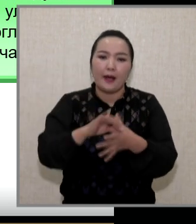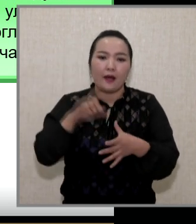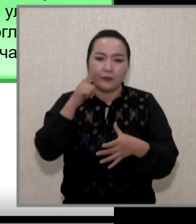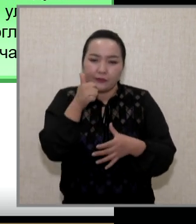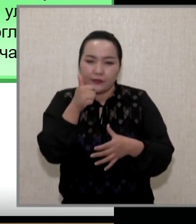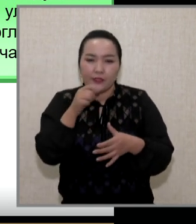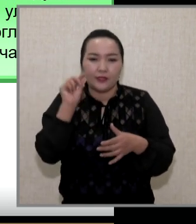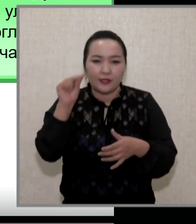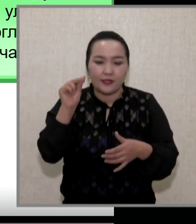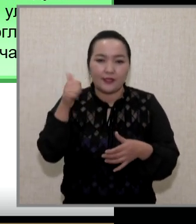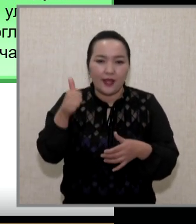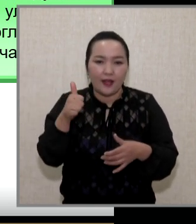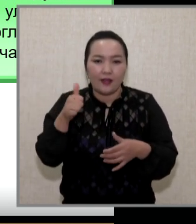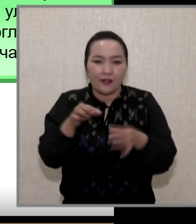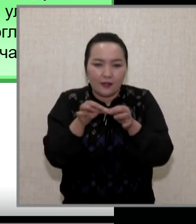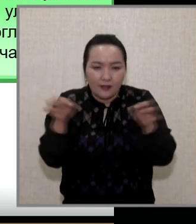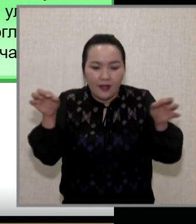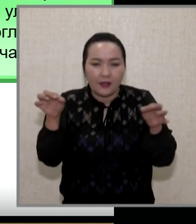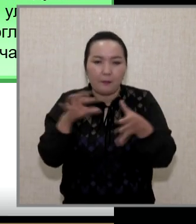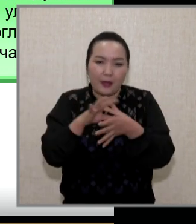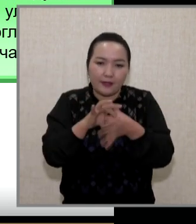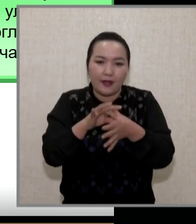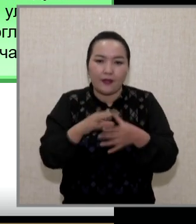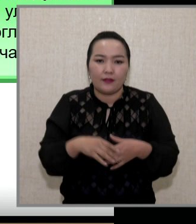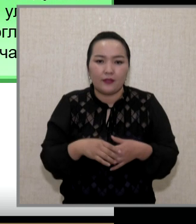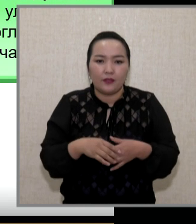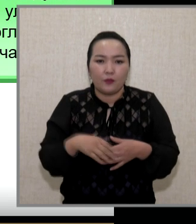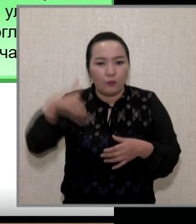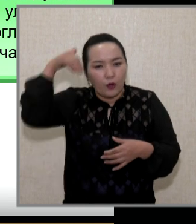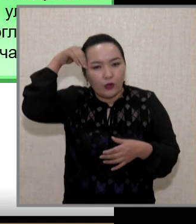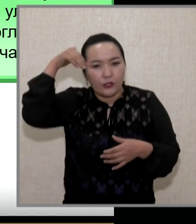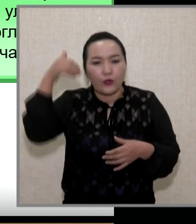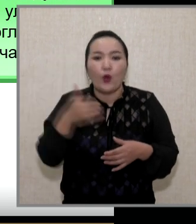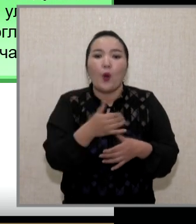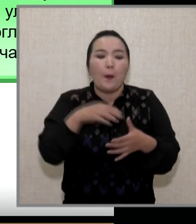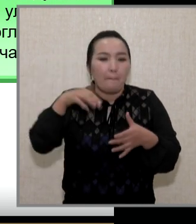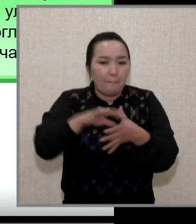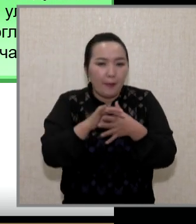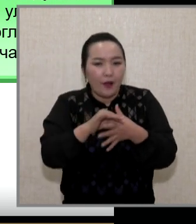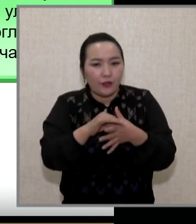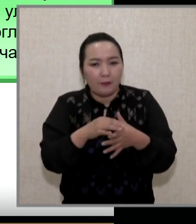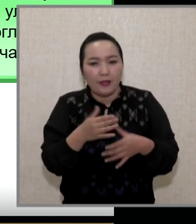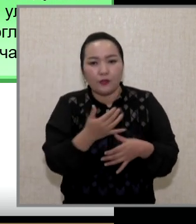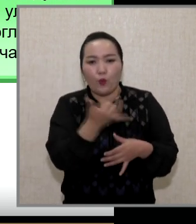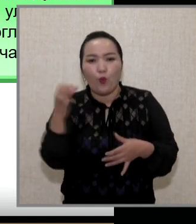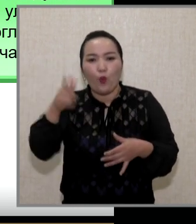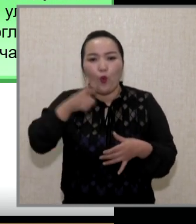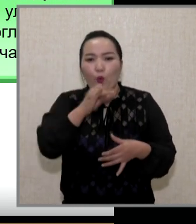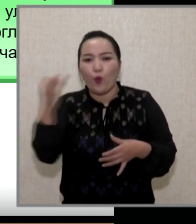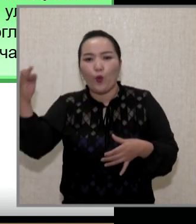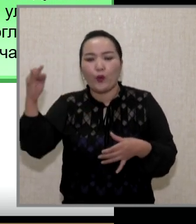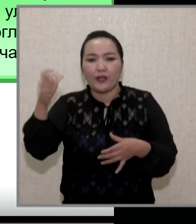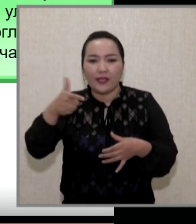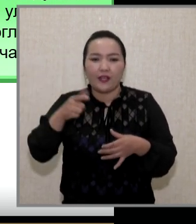чанар сайтай байдаг нь бүлчин махны ширхэг нь нарийн байдагтай холбоотой. За монгол хоньны уургийн үл орлогдох амин хүчлийн үзүүлэлт өндөр